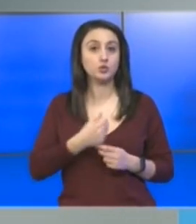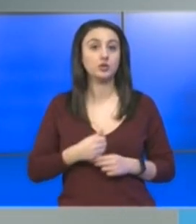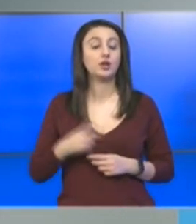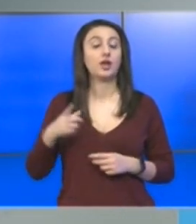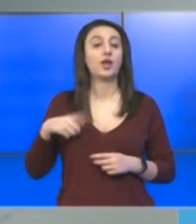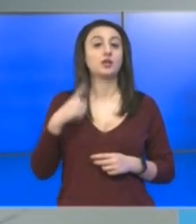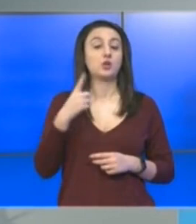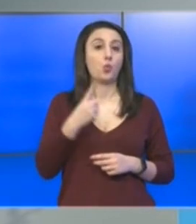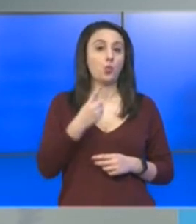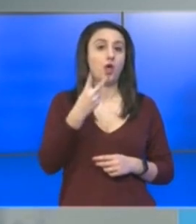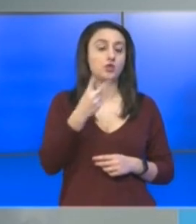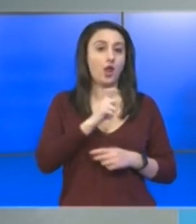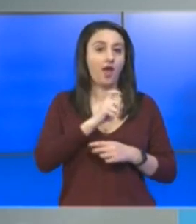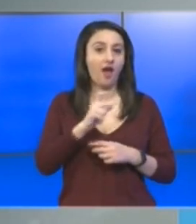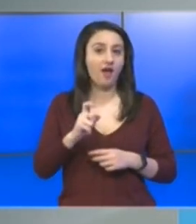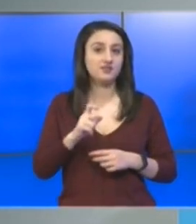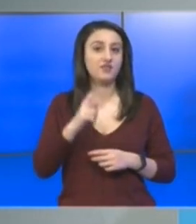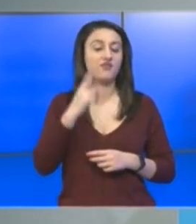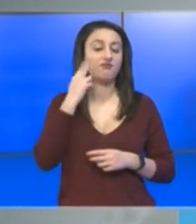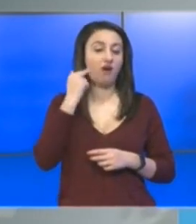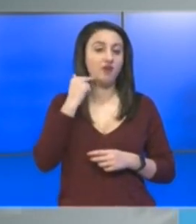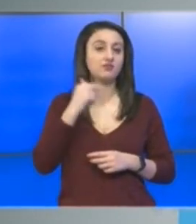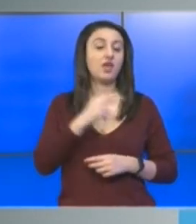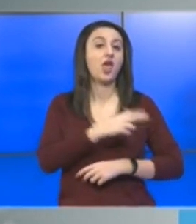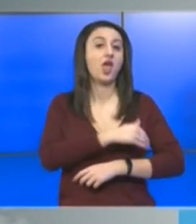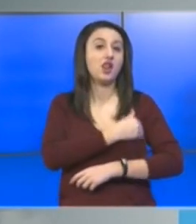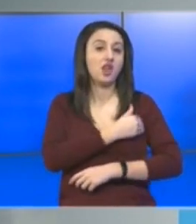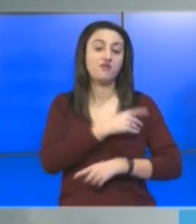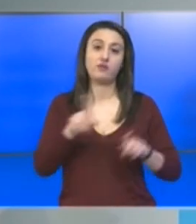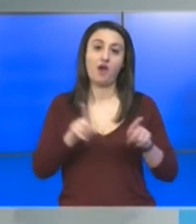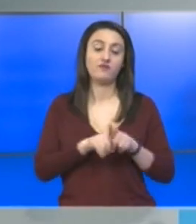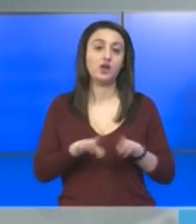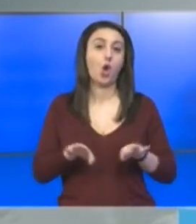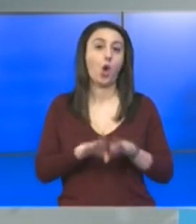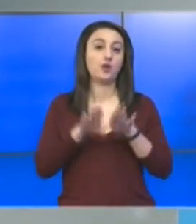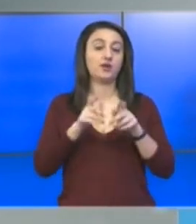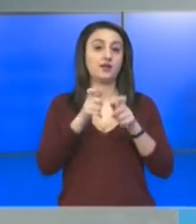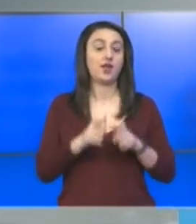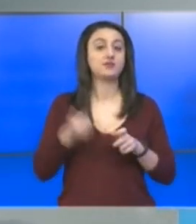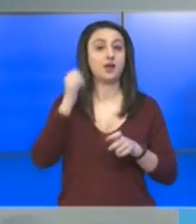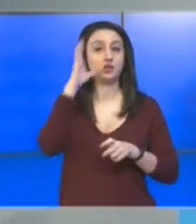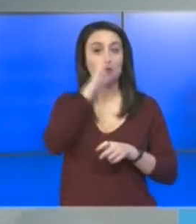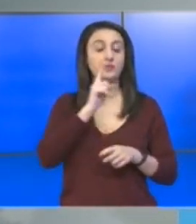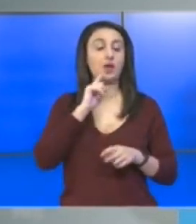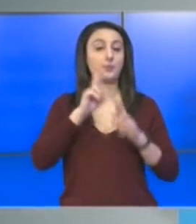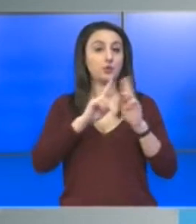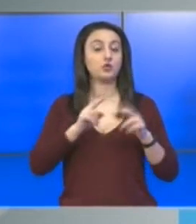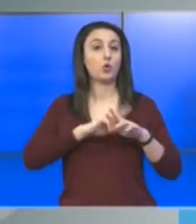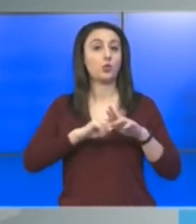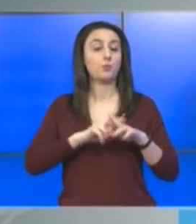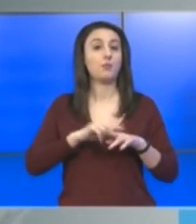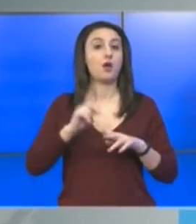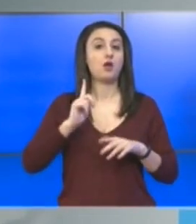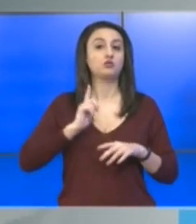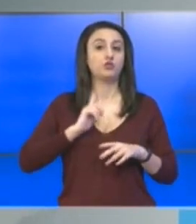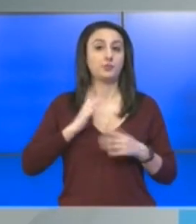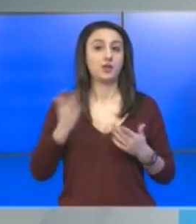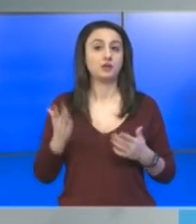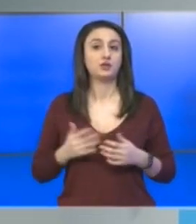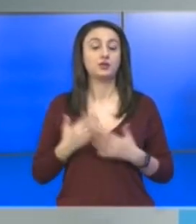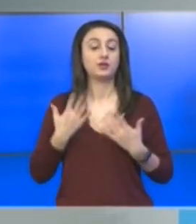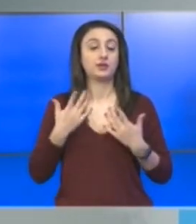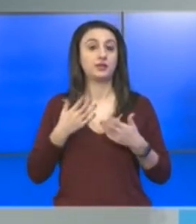există un al doilea caz, o elevă, colegă de clasă cu băiatul, azi noapte am procedat cum era și firesc și că atât